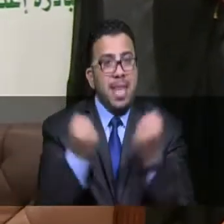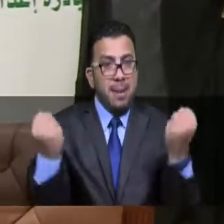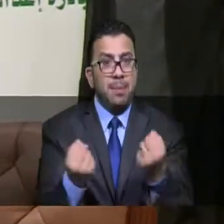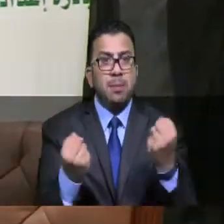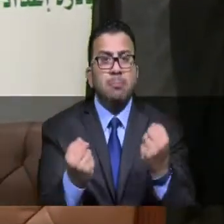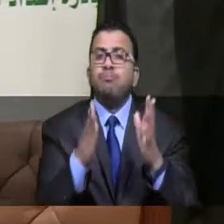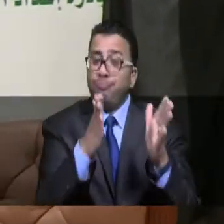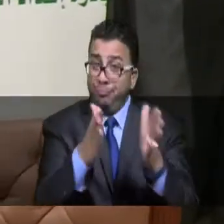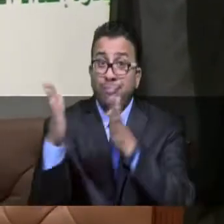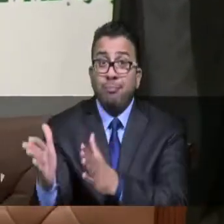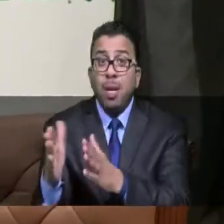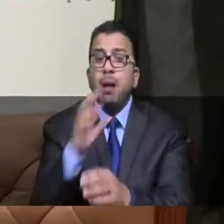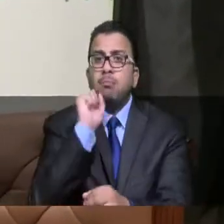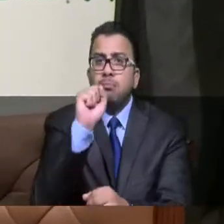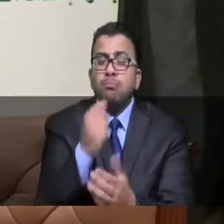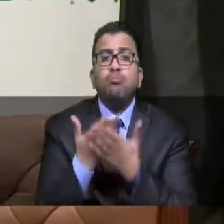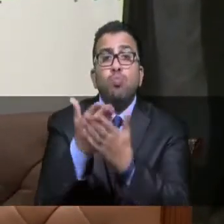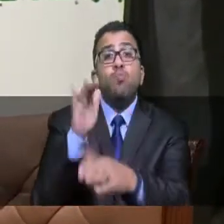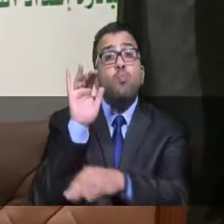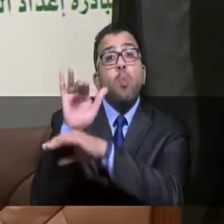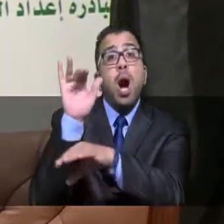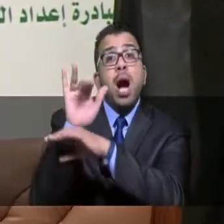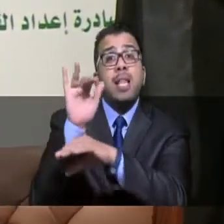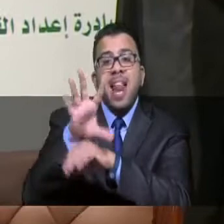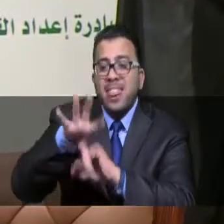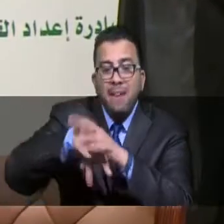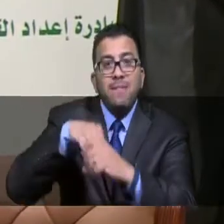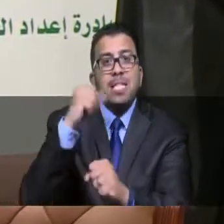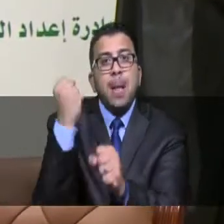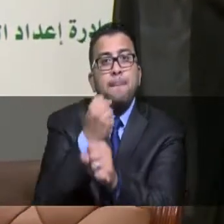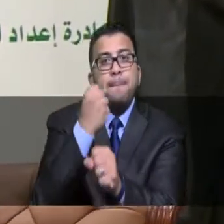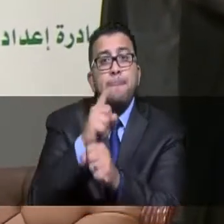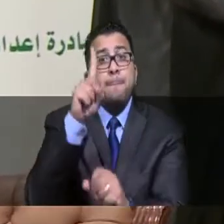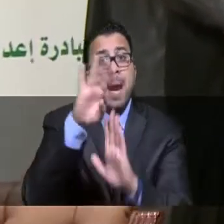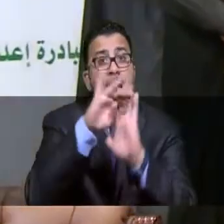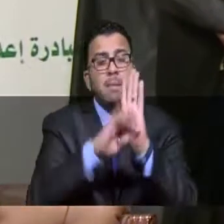التدريبية، إلى جانب توفير المحاضرين لتنفيذ